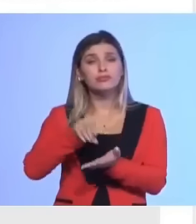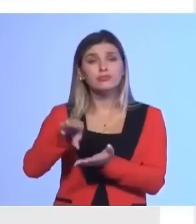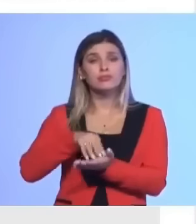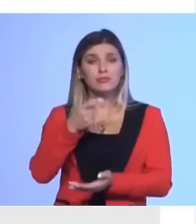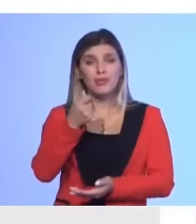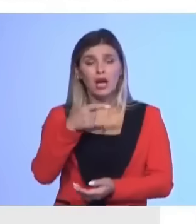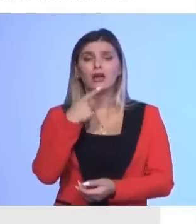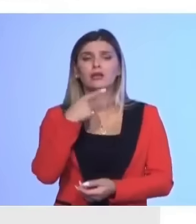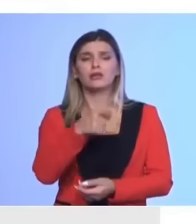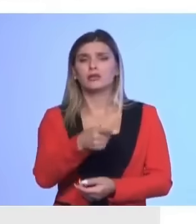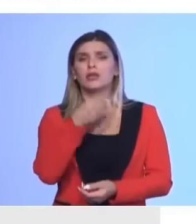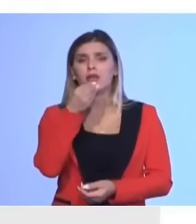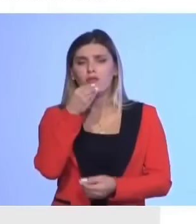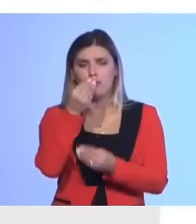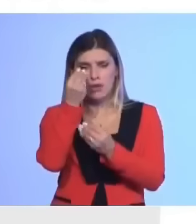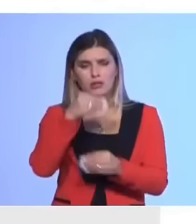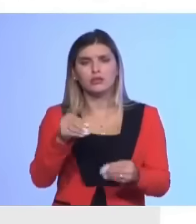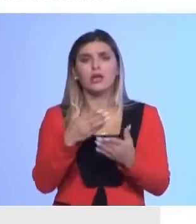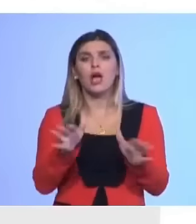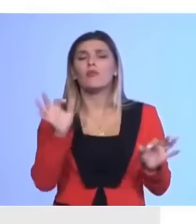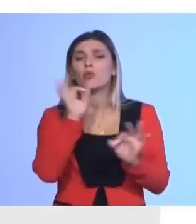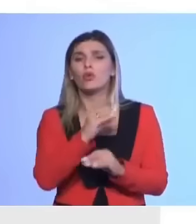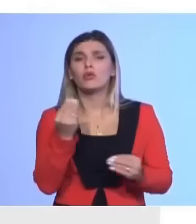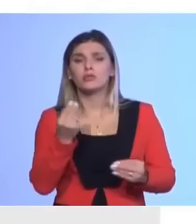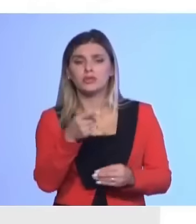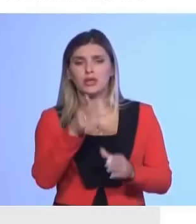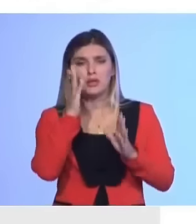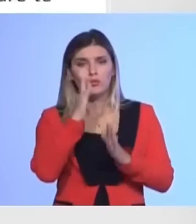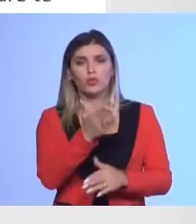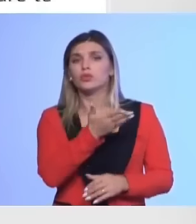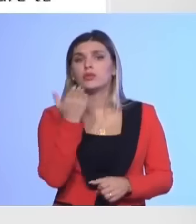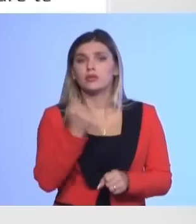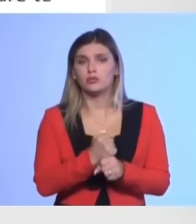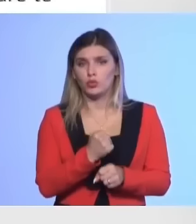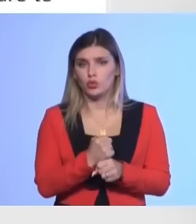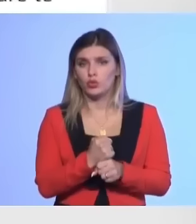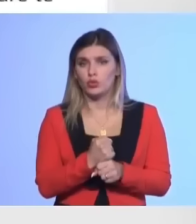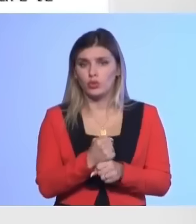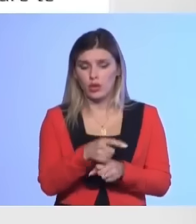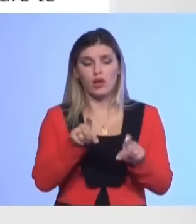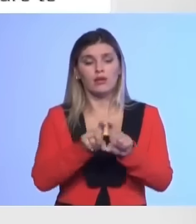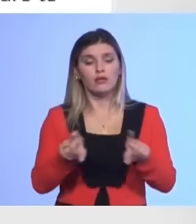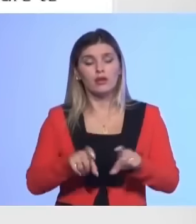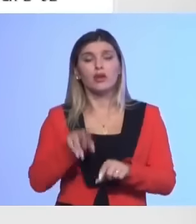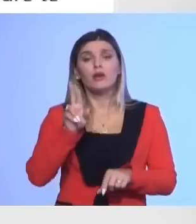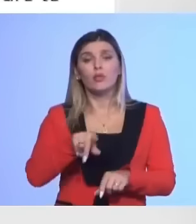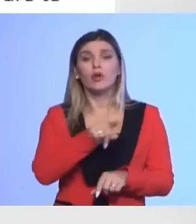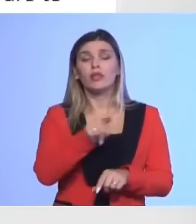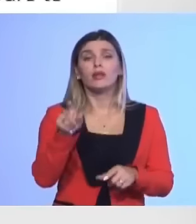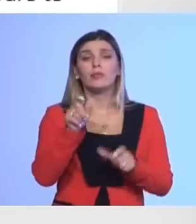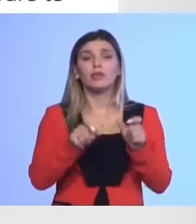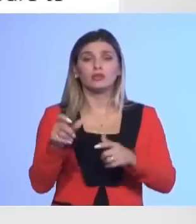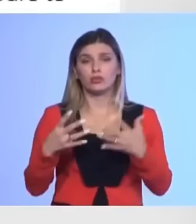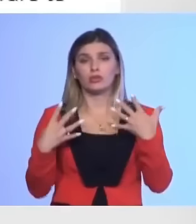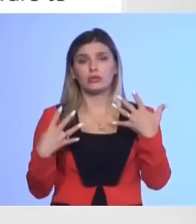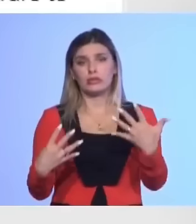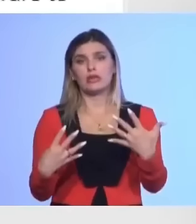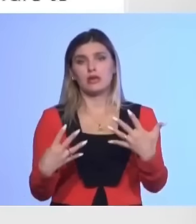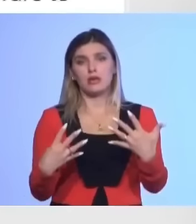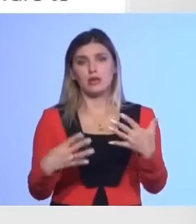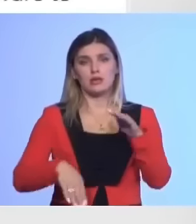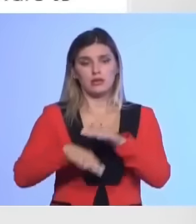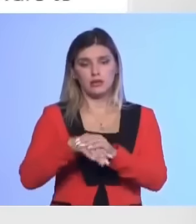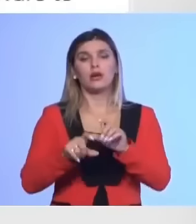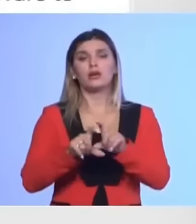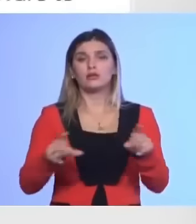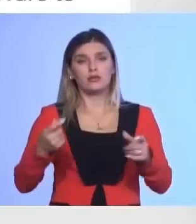tij nuk i informojnë sakt bashkëkandidatarët që polisa kufitare është e subvencionuar për vetura deri në 9 pasagjerë. Ftoi të gjithë ata bashkëkandidatarë